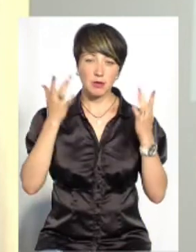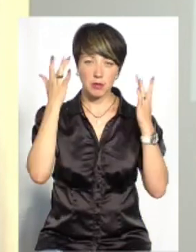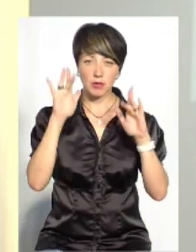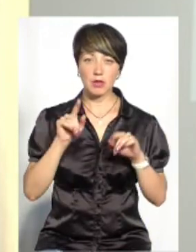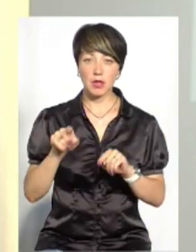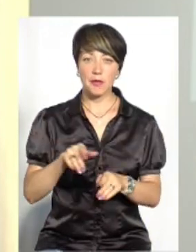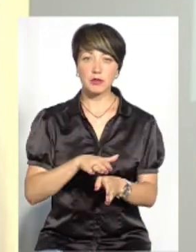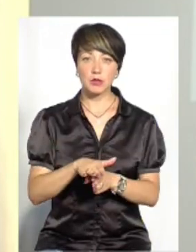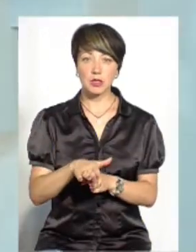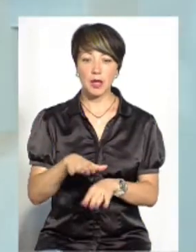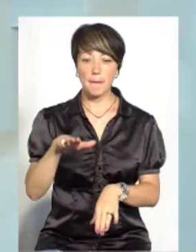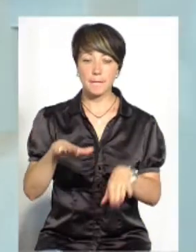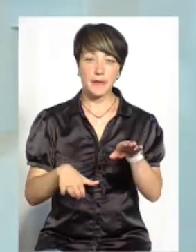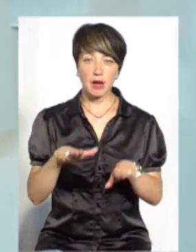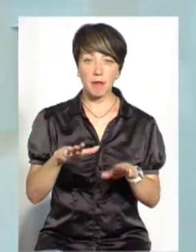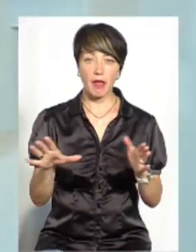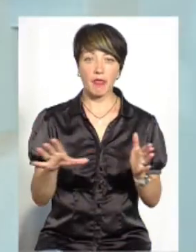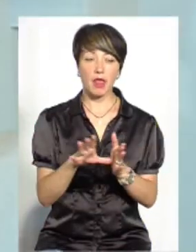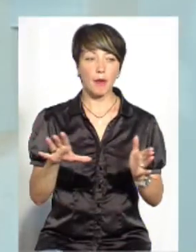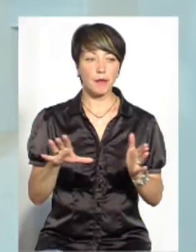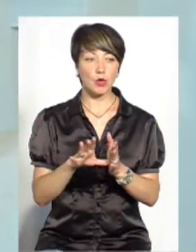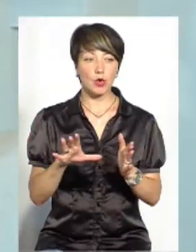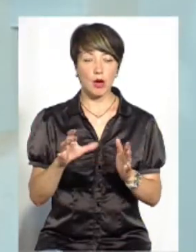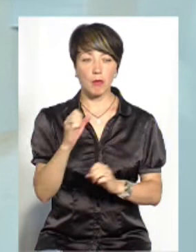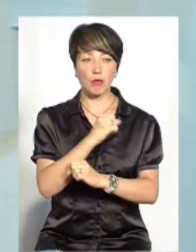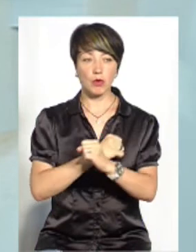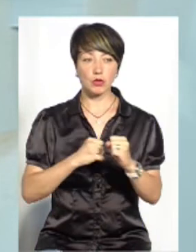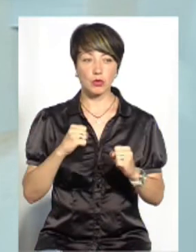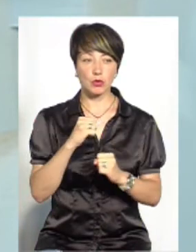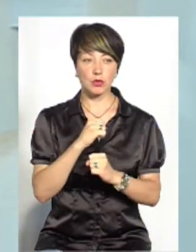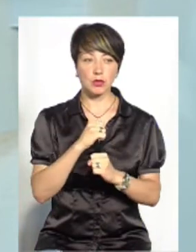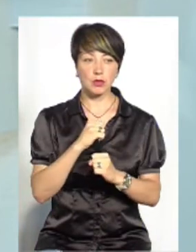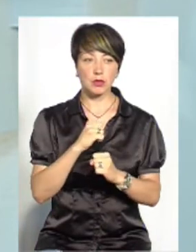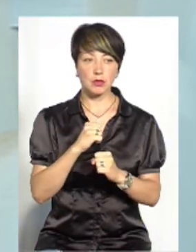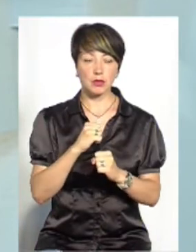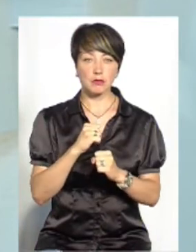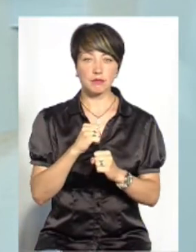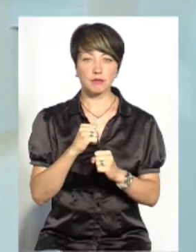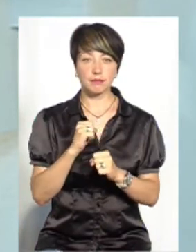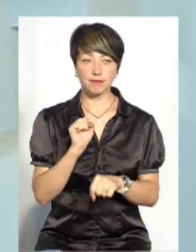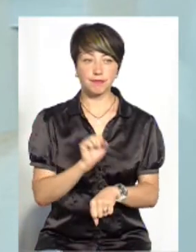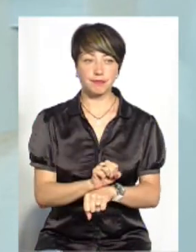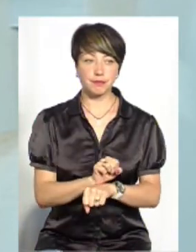там відбулася перепад напруги, мотори, відбулася перефразіровка,